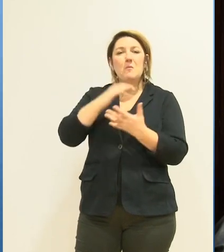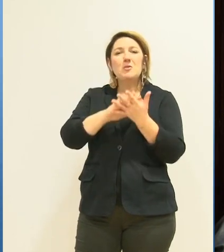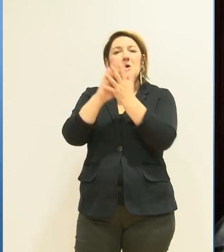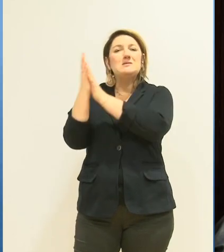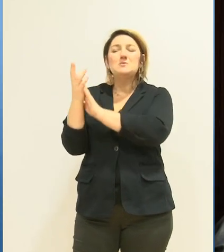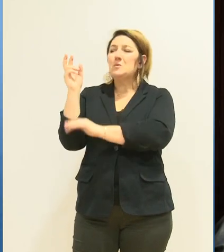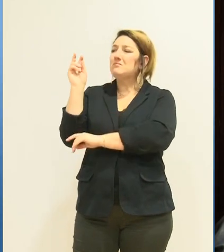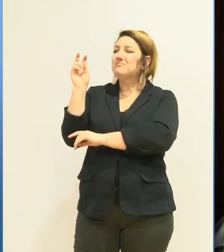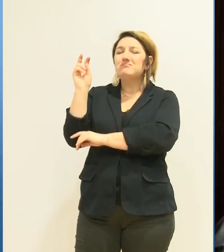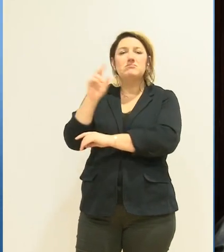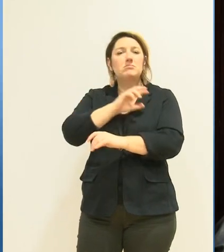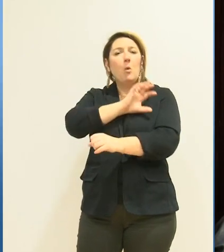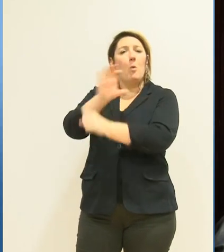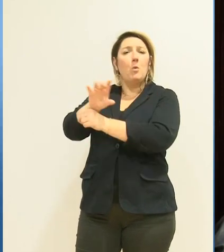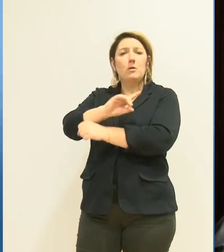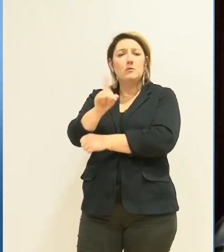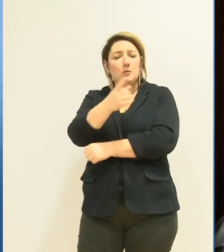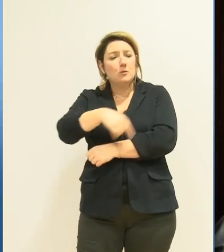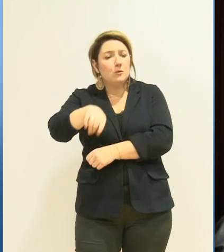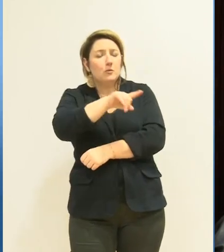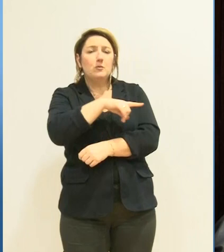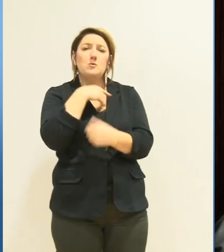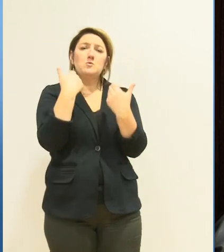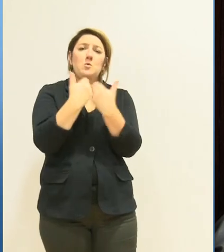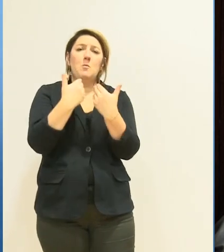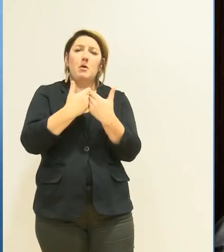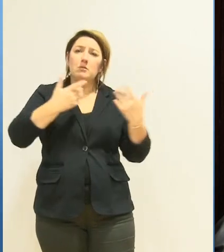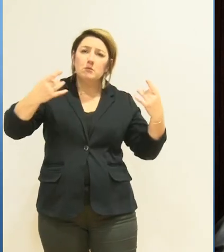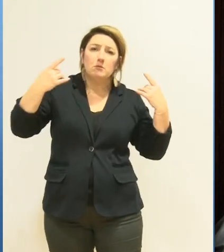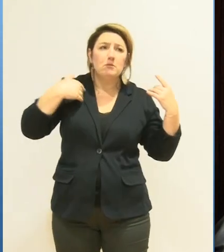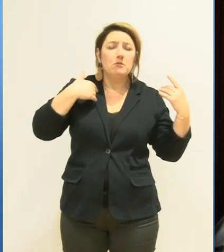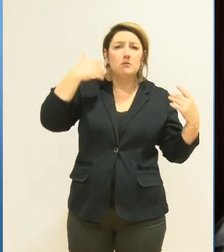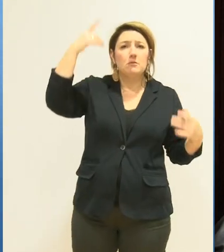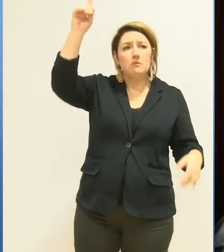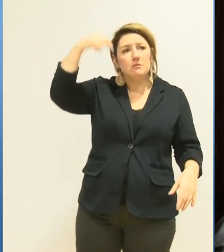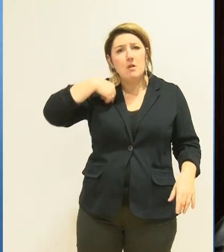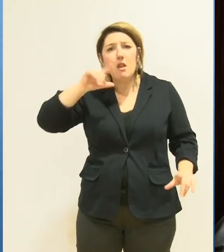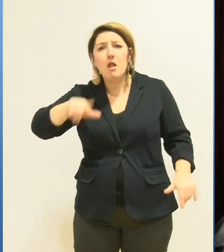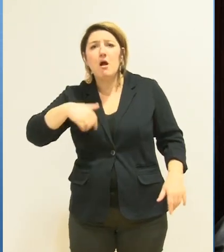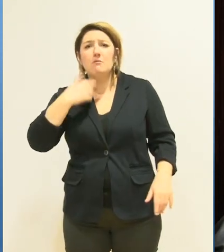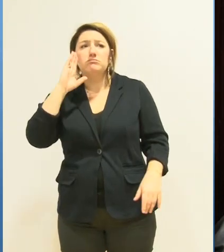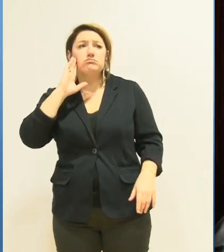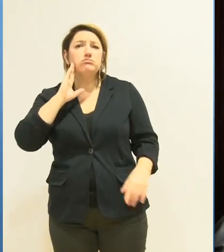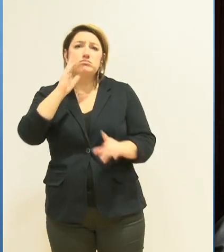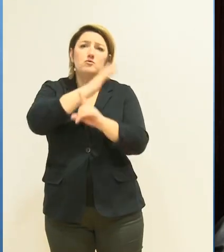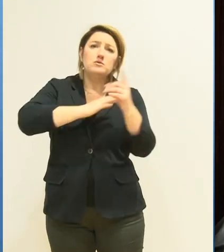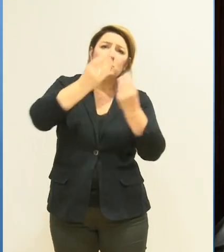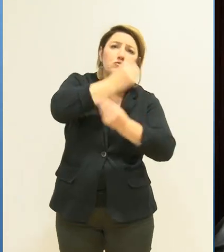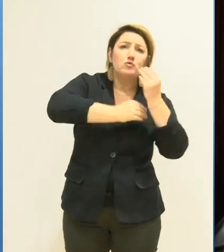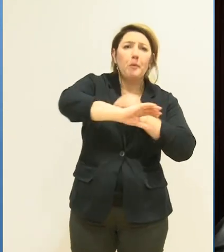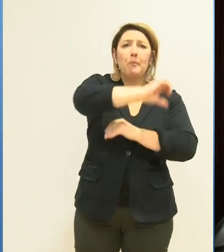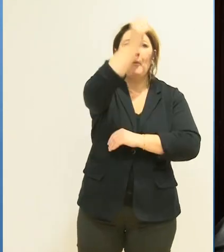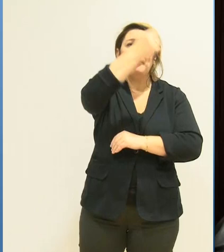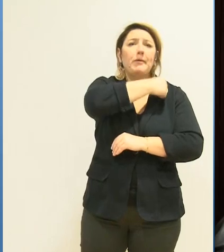c'est d'être traitée avant ou du moins en même temps de traiter en même temps la question des inégalités sociales et a